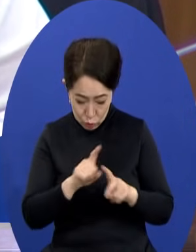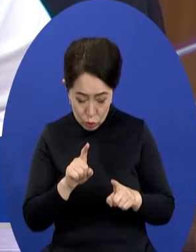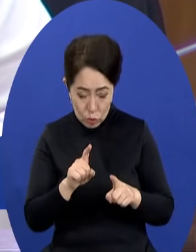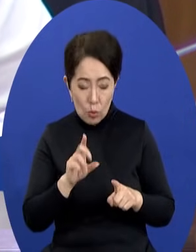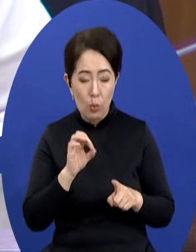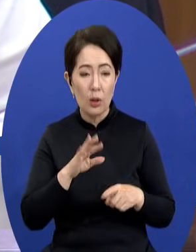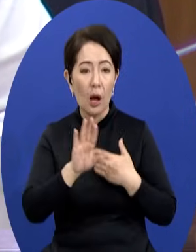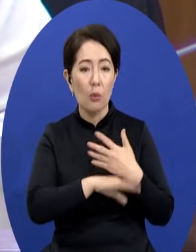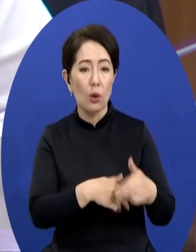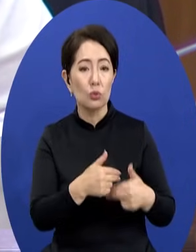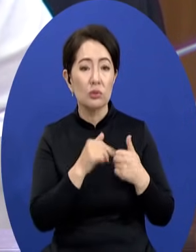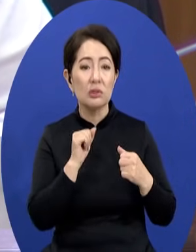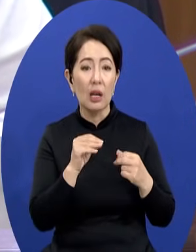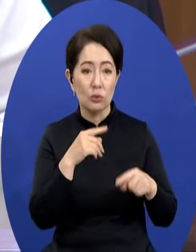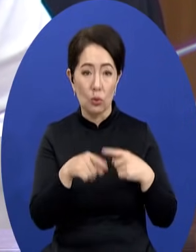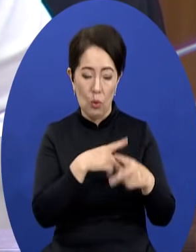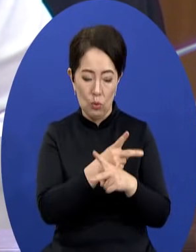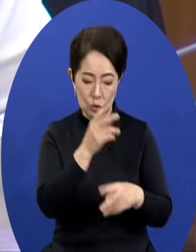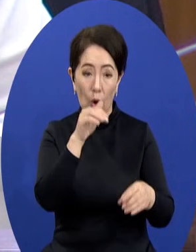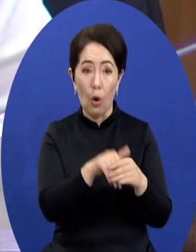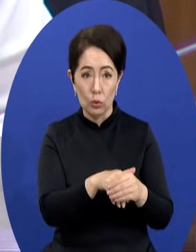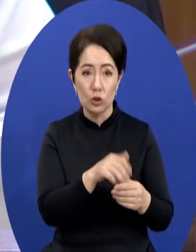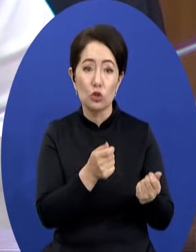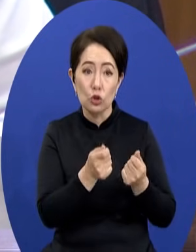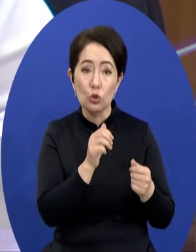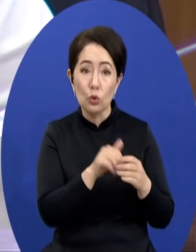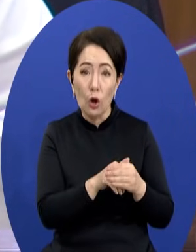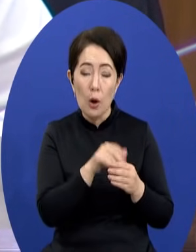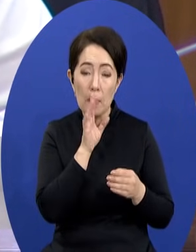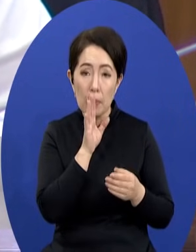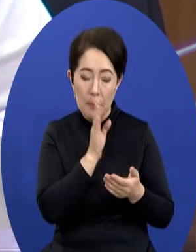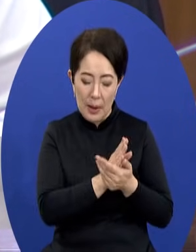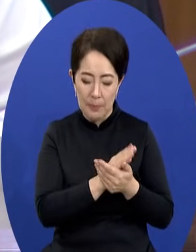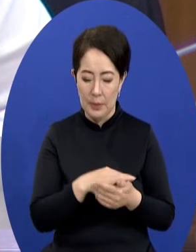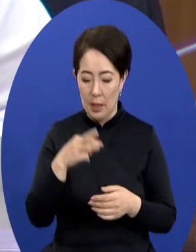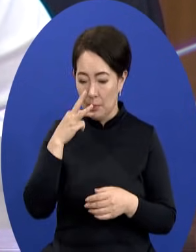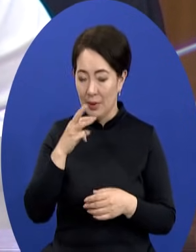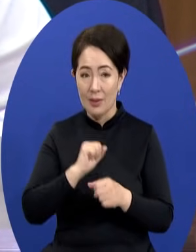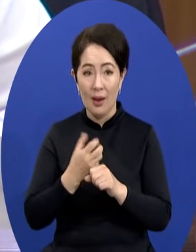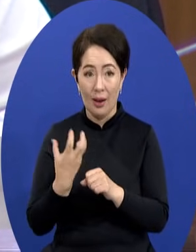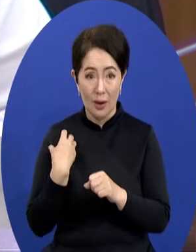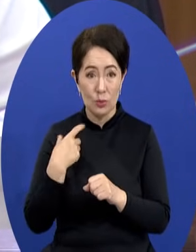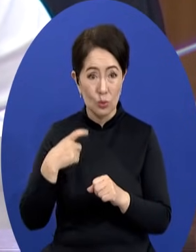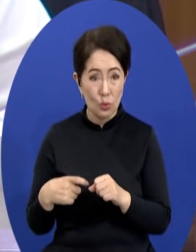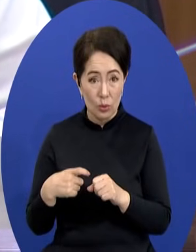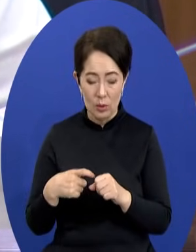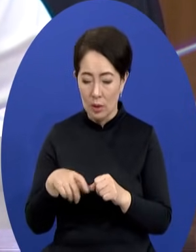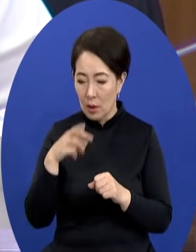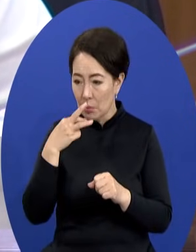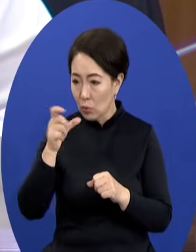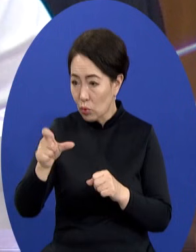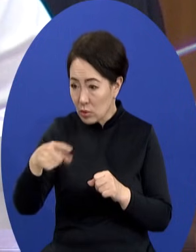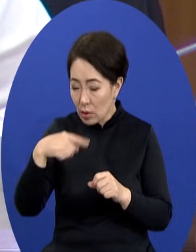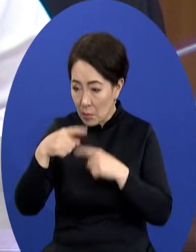хамгаалах талаар энэ хуулийн төслөөр бас зохицуулахыг зорьж байгаа. За мэдээлэл хариуцгч буюу мэдээллийн эзний мэдээллийг цуглуулж